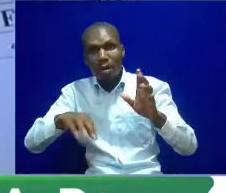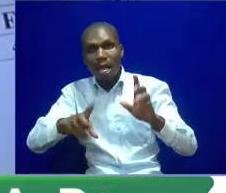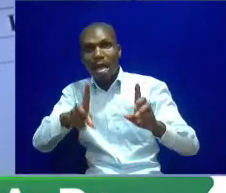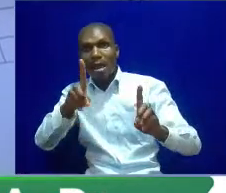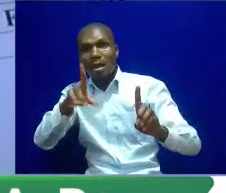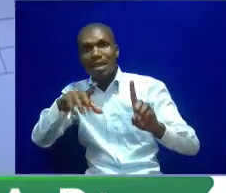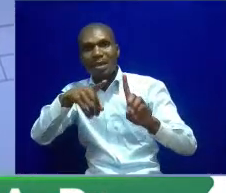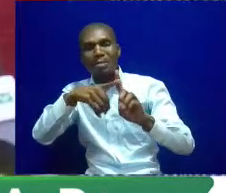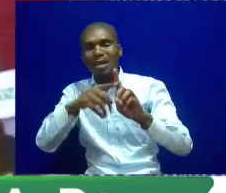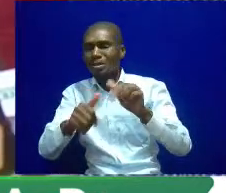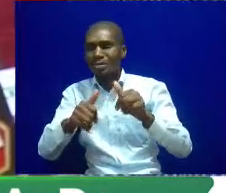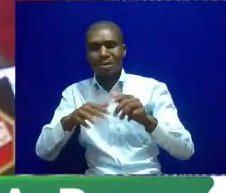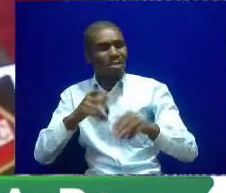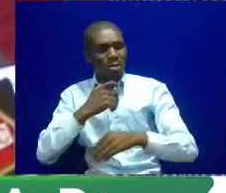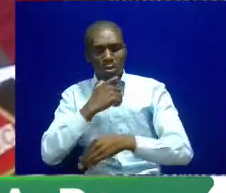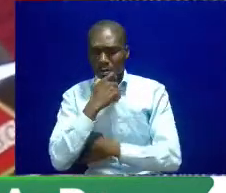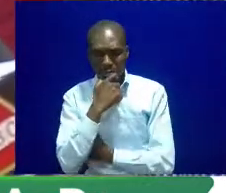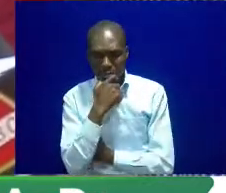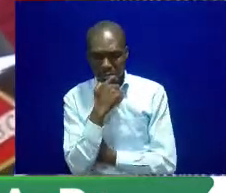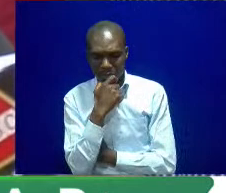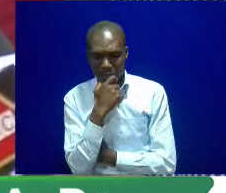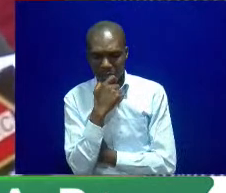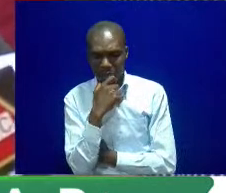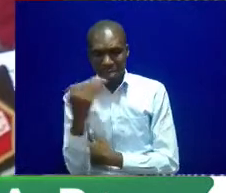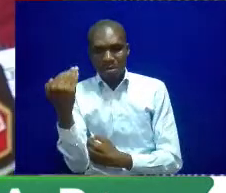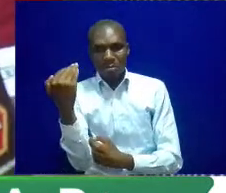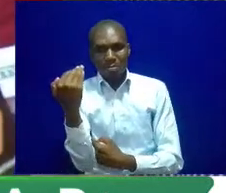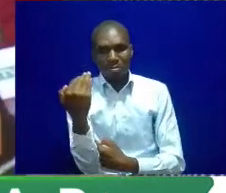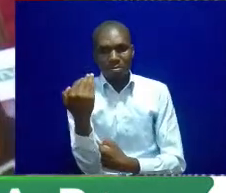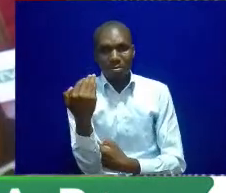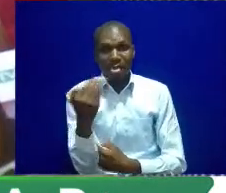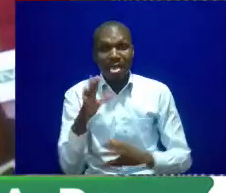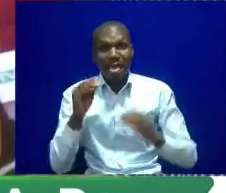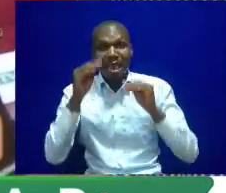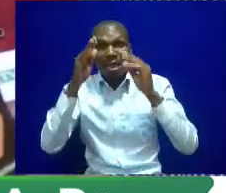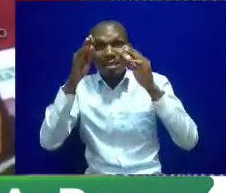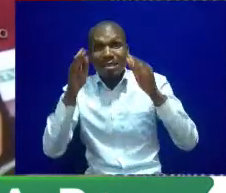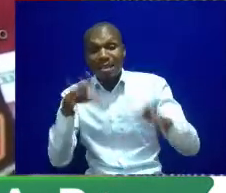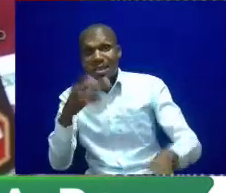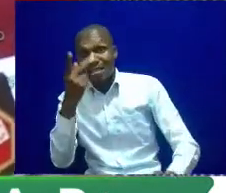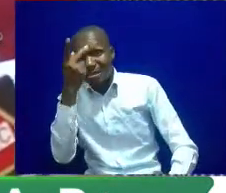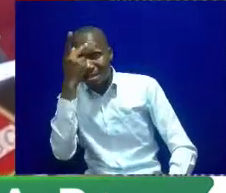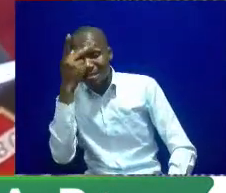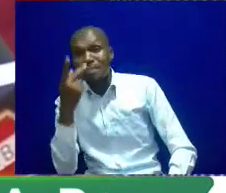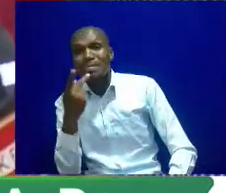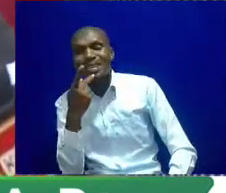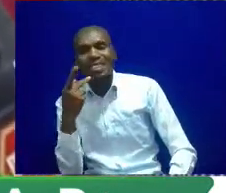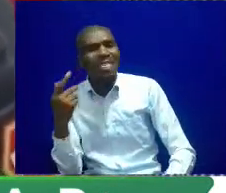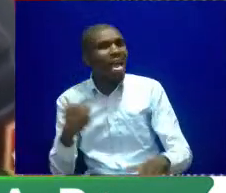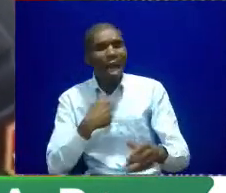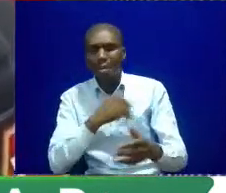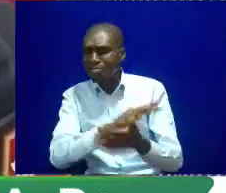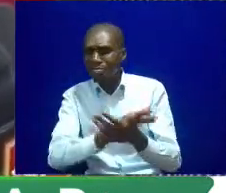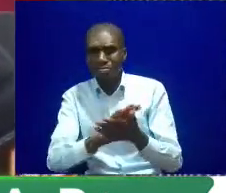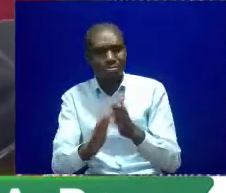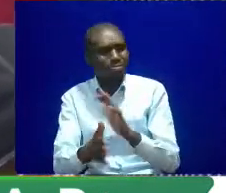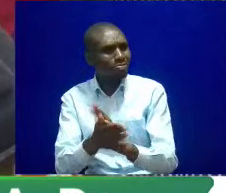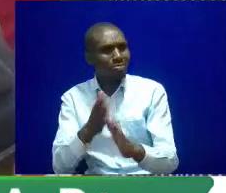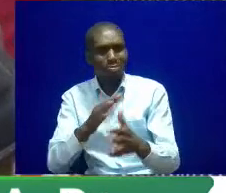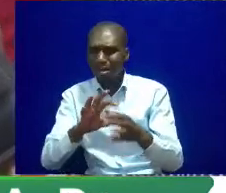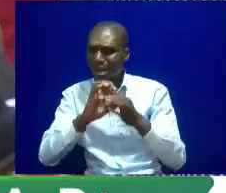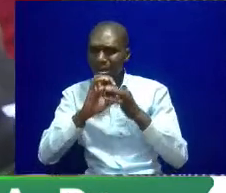ale ayogo ichania. Abana. Na baalimu, na baiburi, mbabu hatike ntutukuro keke ntaya